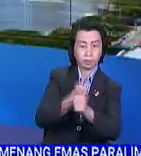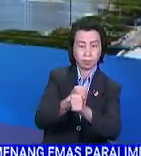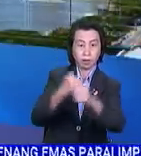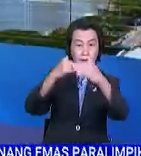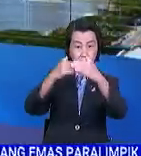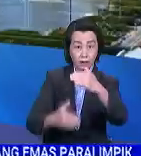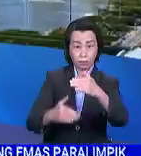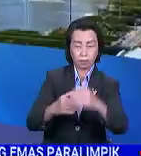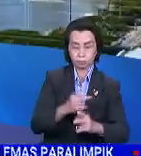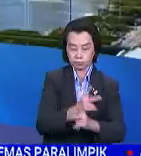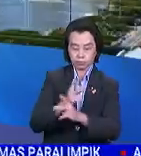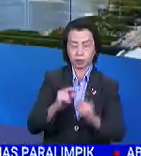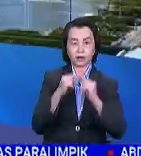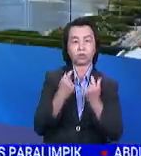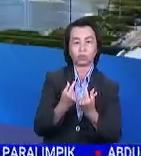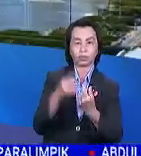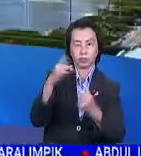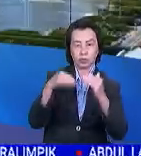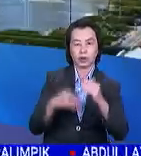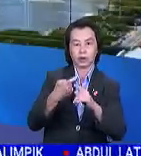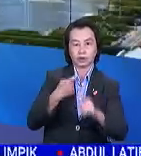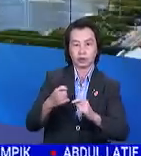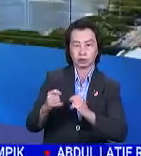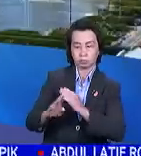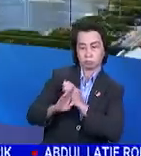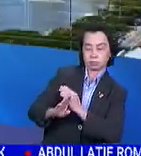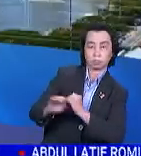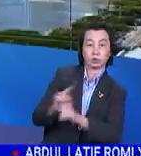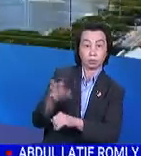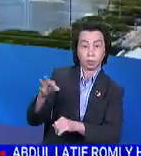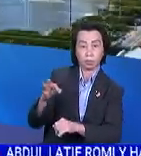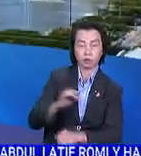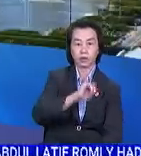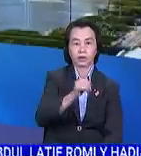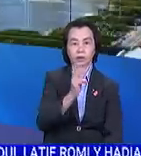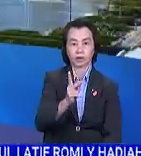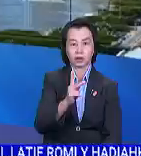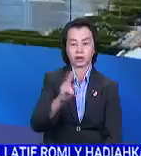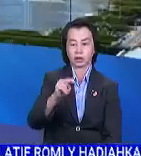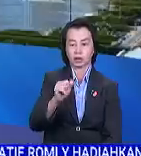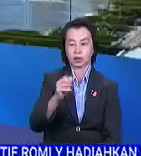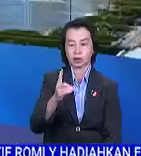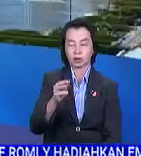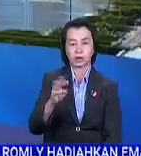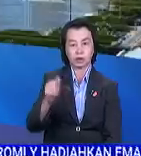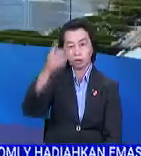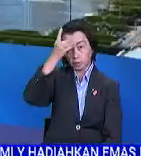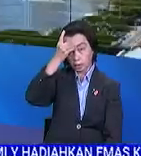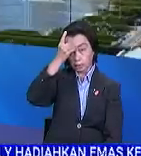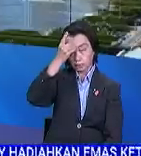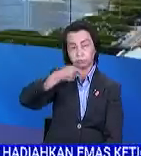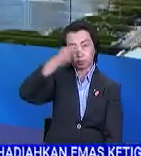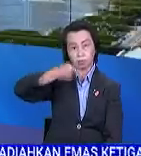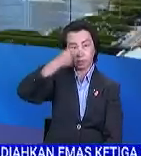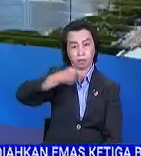bawah untuk melindungi golongan itu daripada covid-19 pengerusi jawatankuasa pengurusan bencana Negeri Sarawak Datuk Amar dglas sugambas